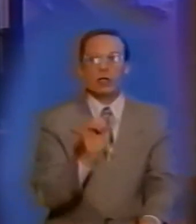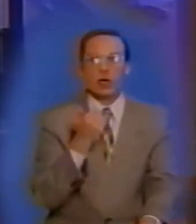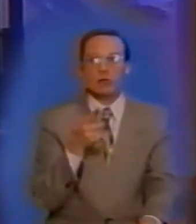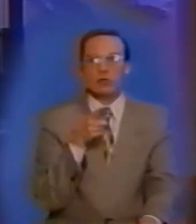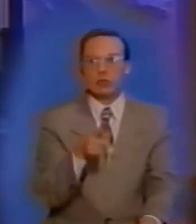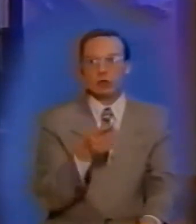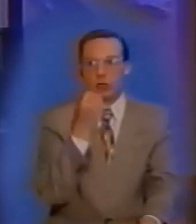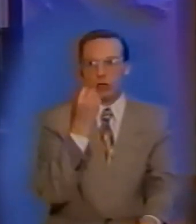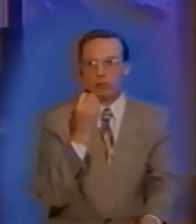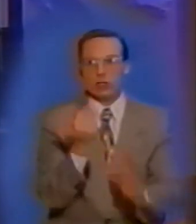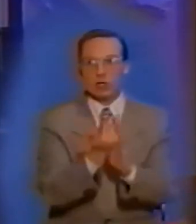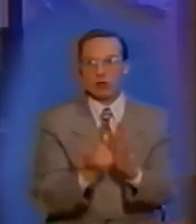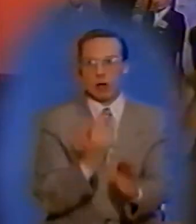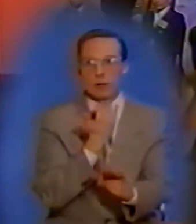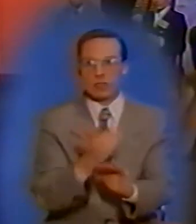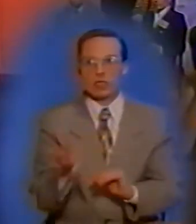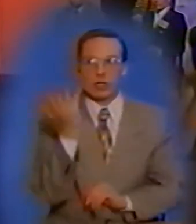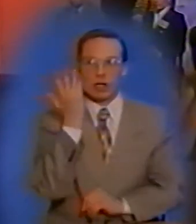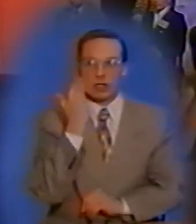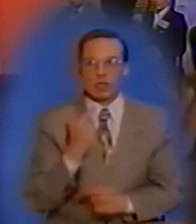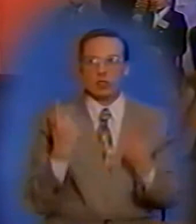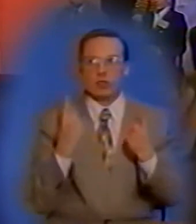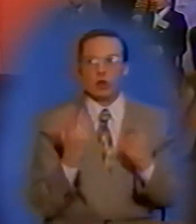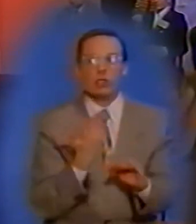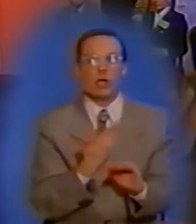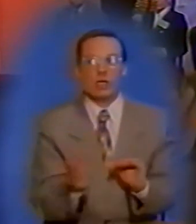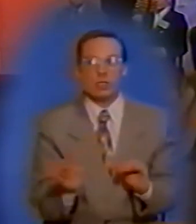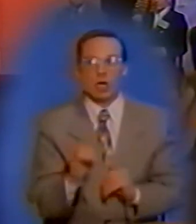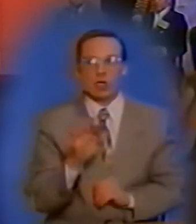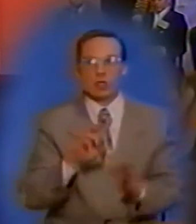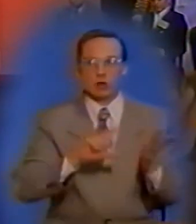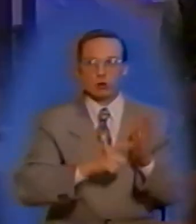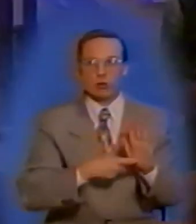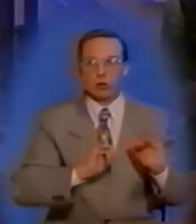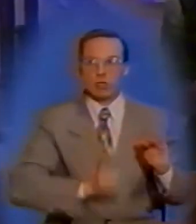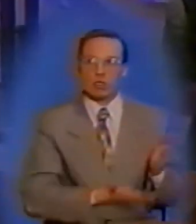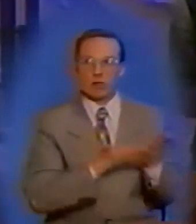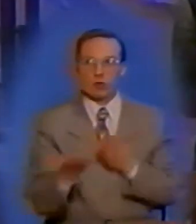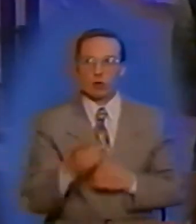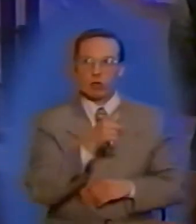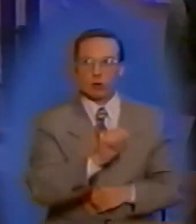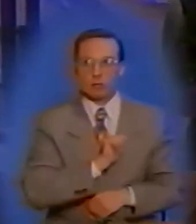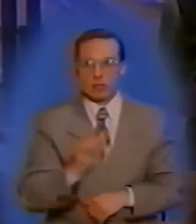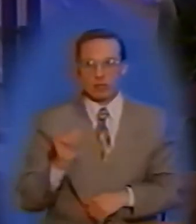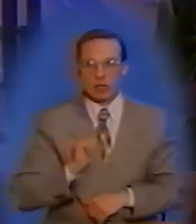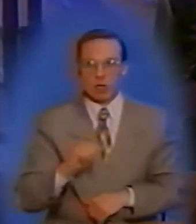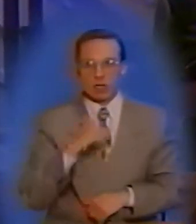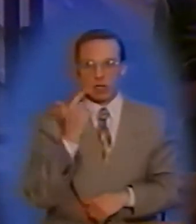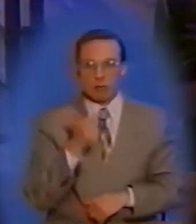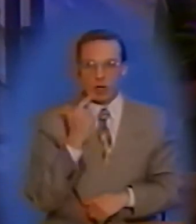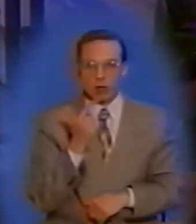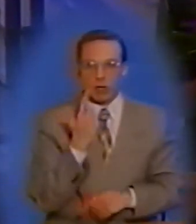ją paskirti. Ir kadangi didžioji dalis ir studijos svečių, ir jūs pats